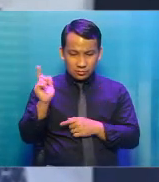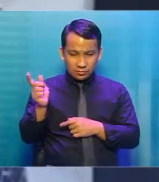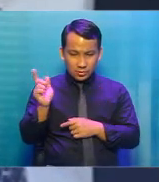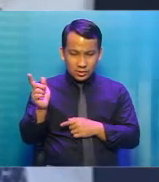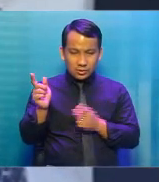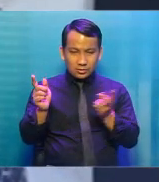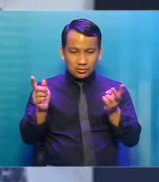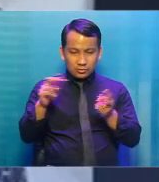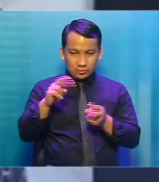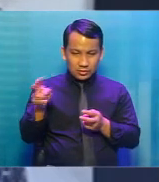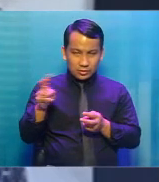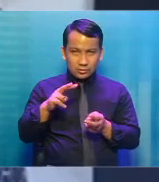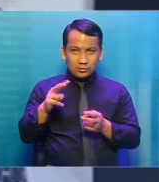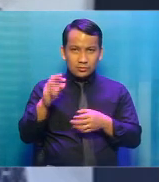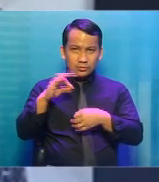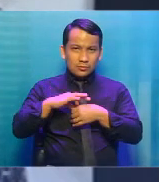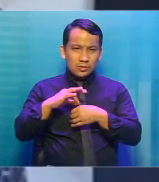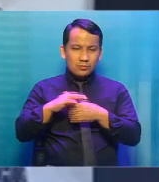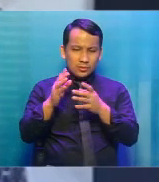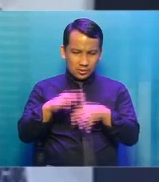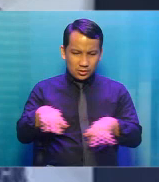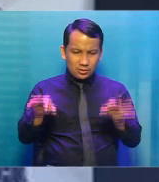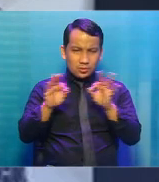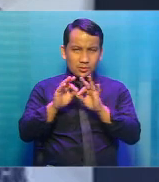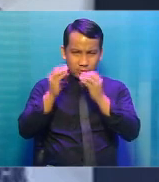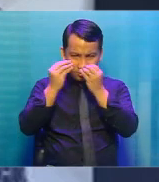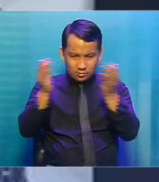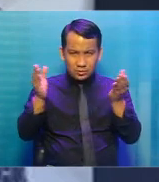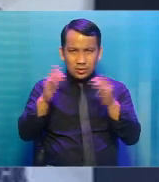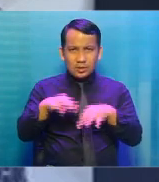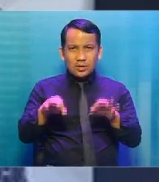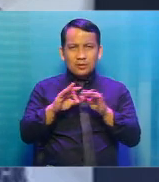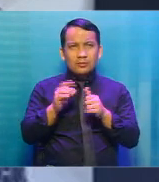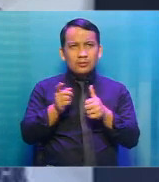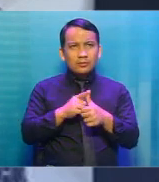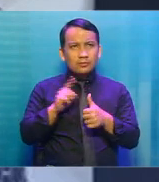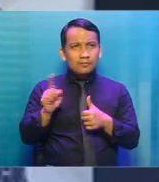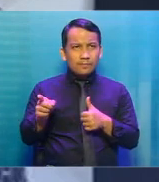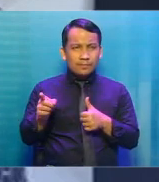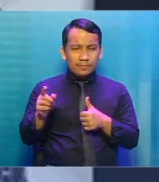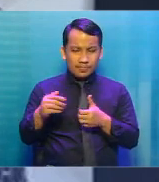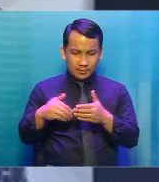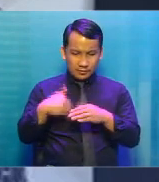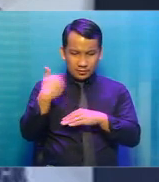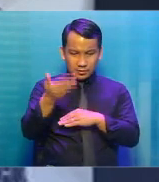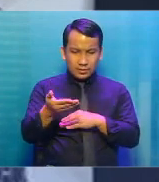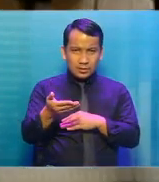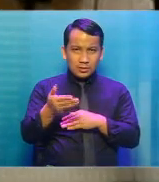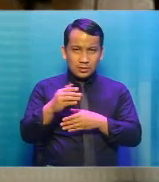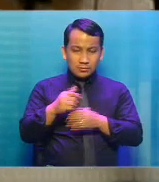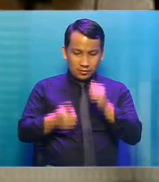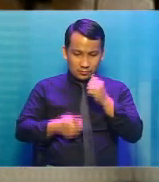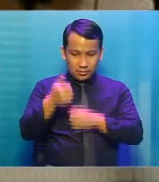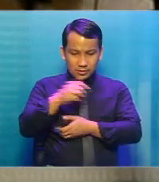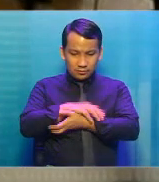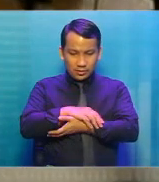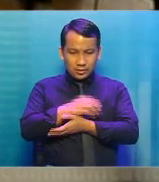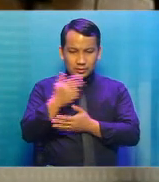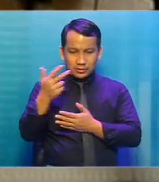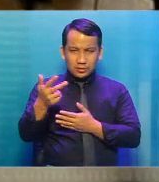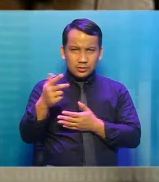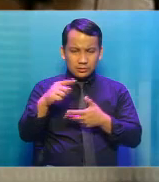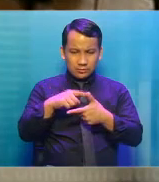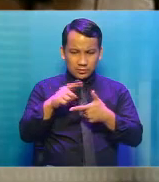pa raw kasing mahahalagang dapat asikasuhin ng Kongreso tulad ng pagpasa ng Bayanihan 3 at iba pang